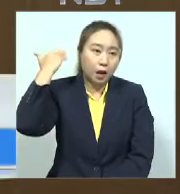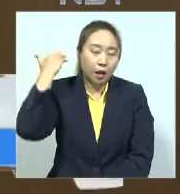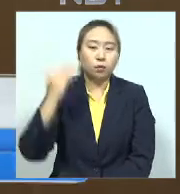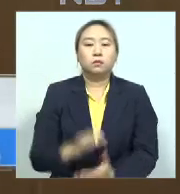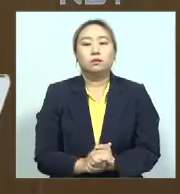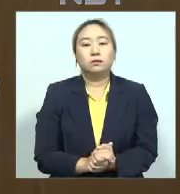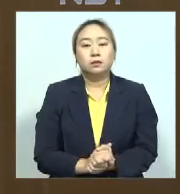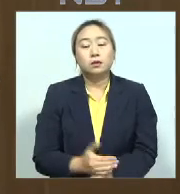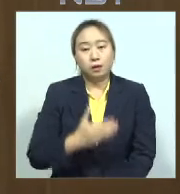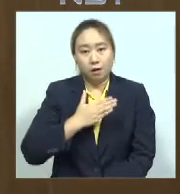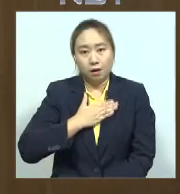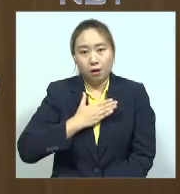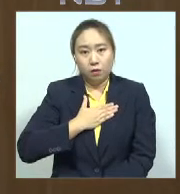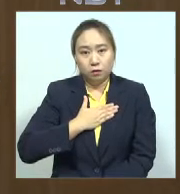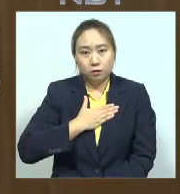องเนี่ย